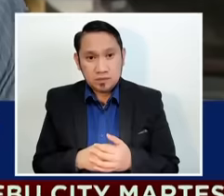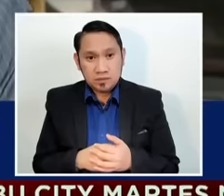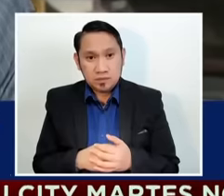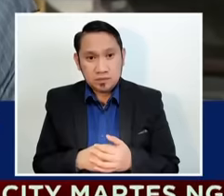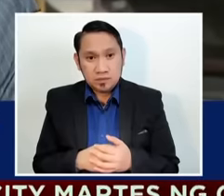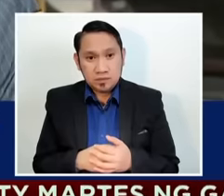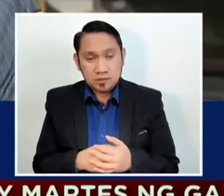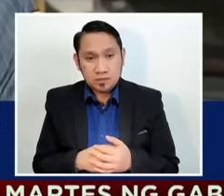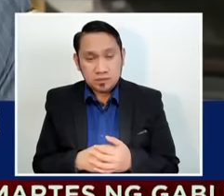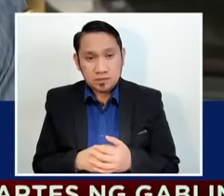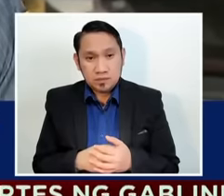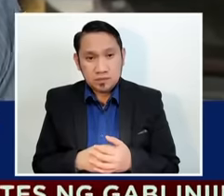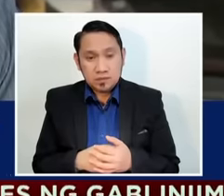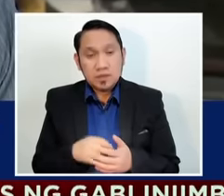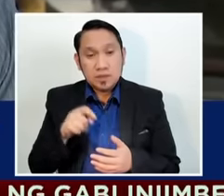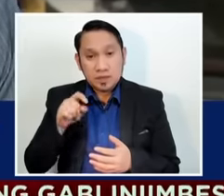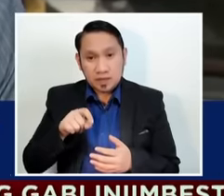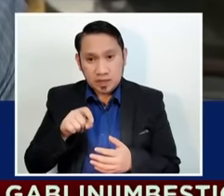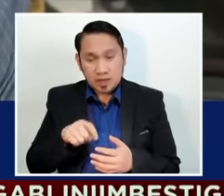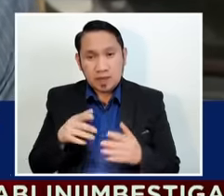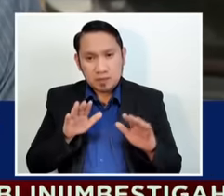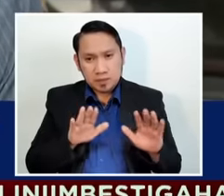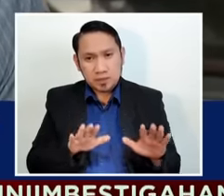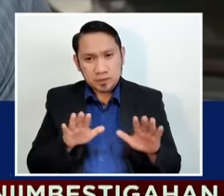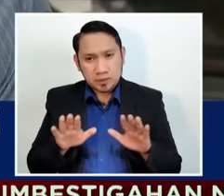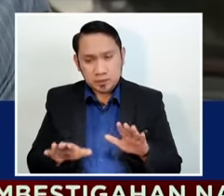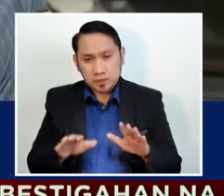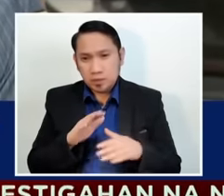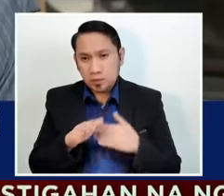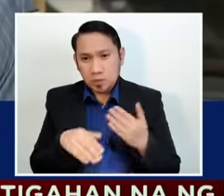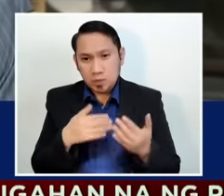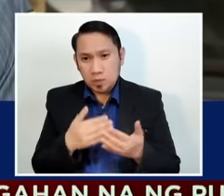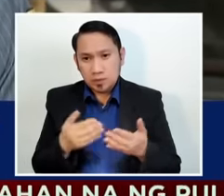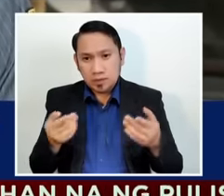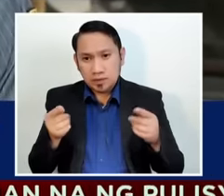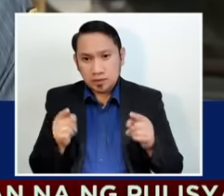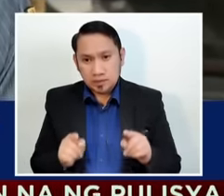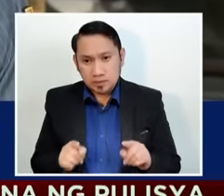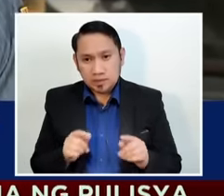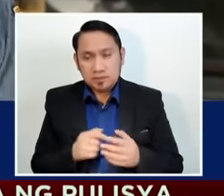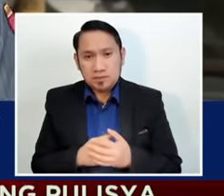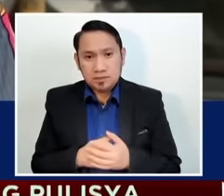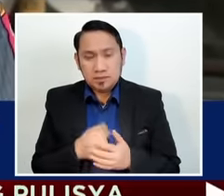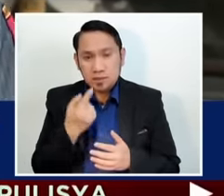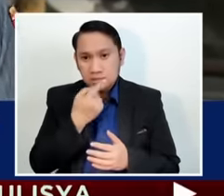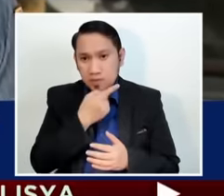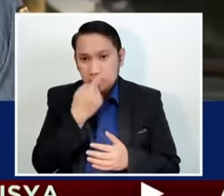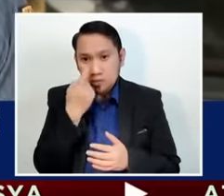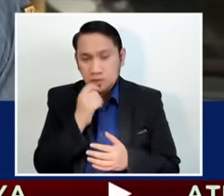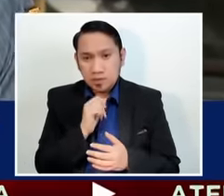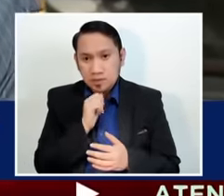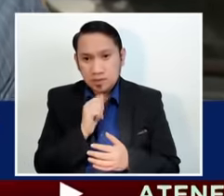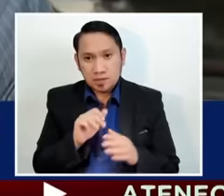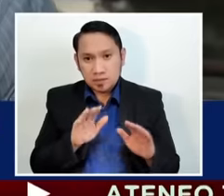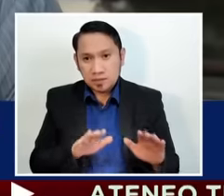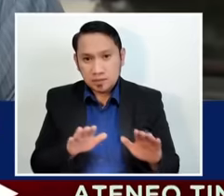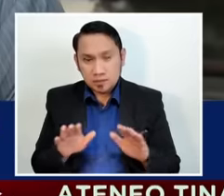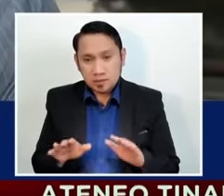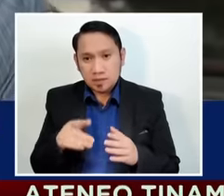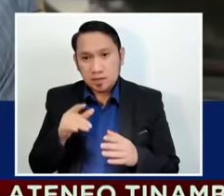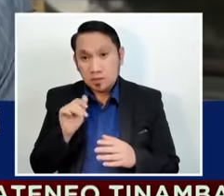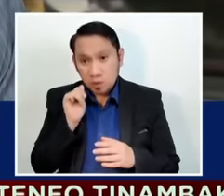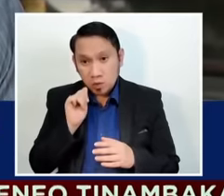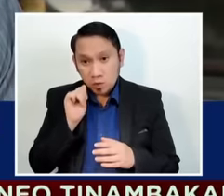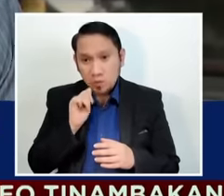natin. Kailangan po natin na maging mahinahon sa lahat ng sitwasyon. Kasi kapag hindi tayo naging mahinahon, naging mainitin po ang ulo